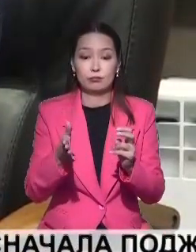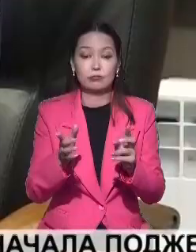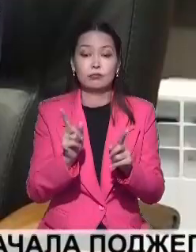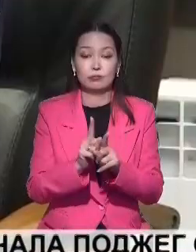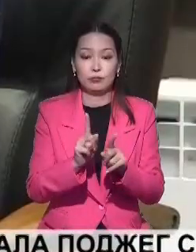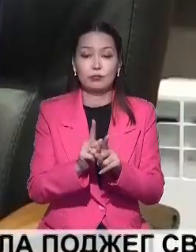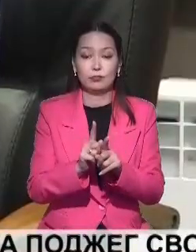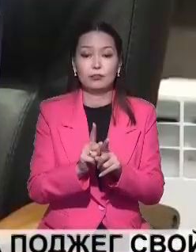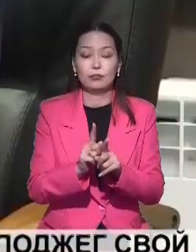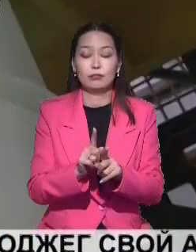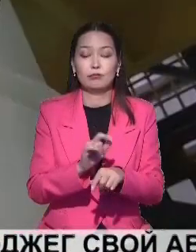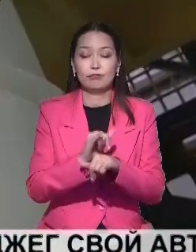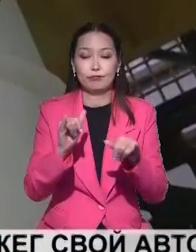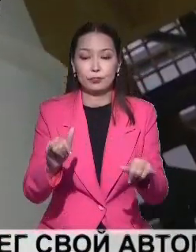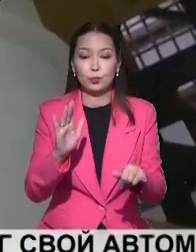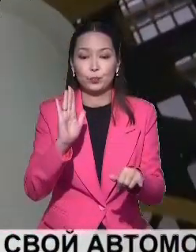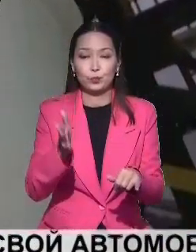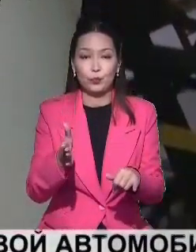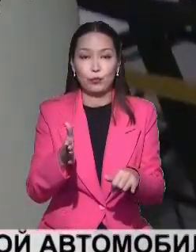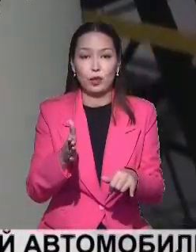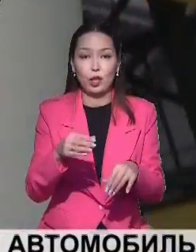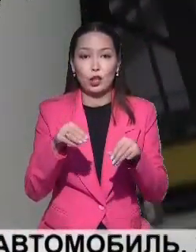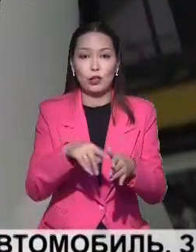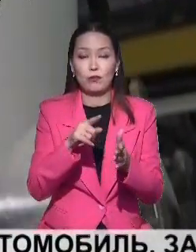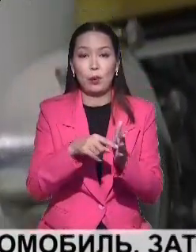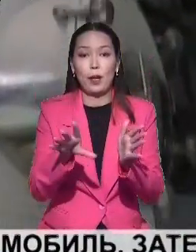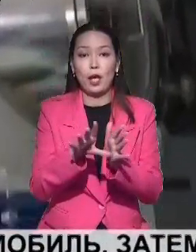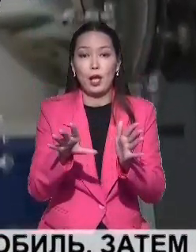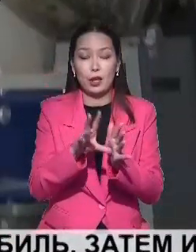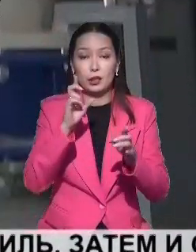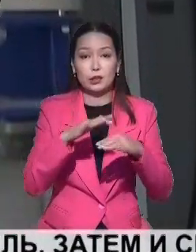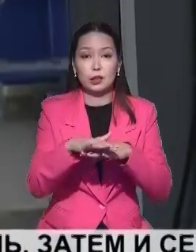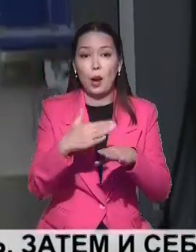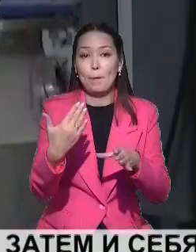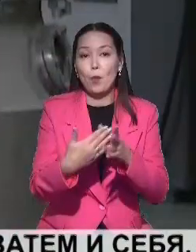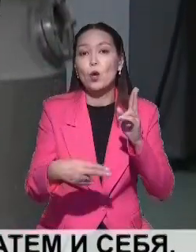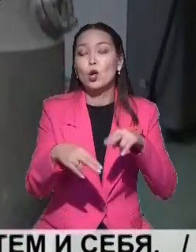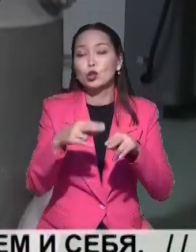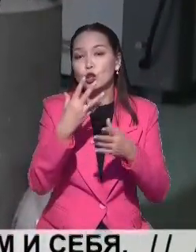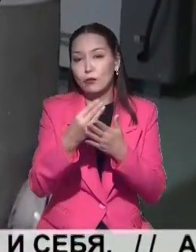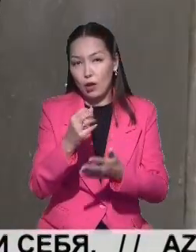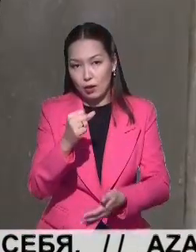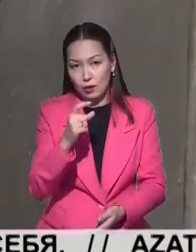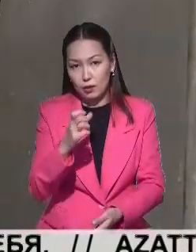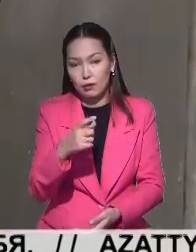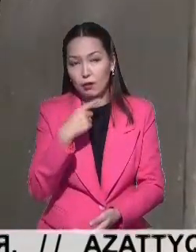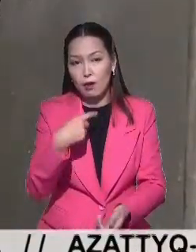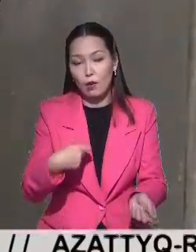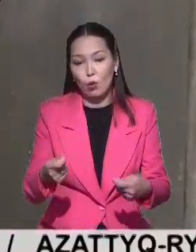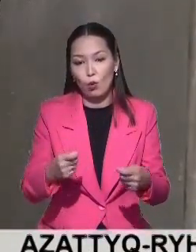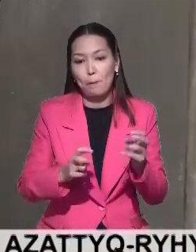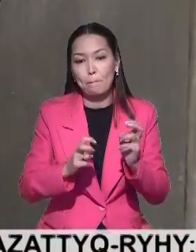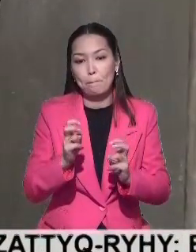у нас, возможно, и закрывать. Решить вопрос с электроэнергией в стране поможет строительство собственной атомной электростанции, говорит